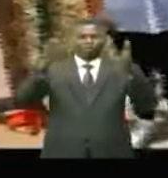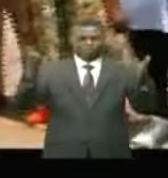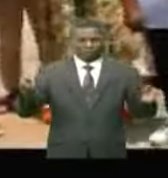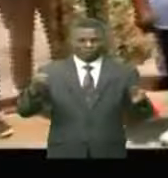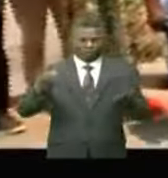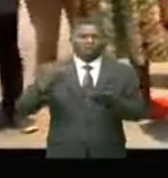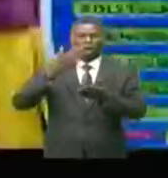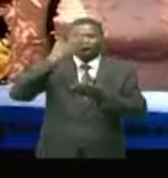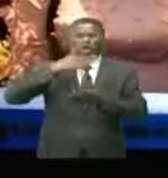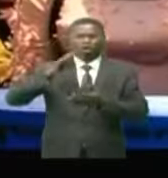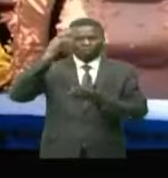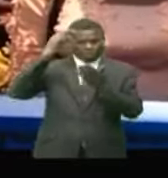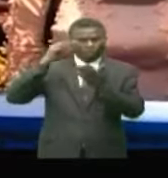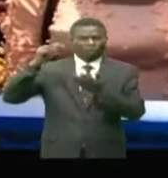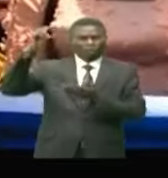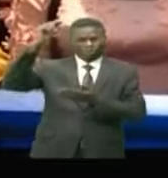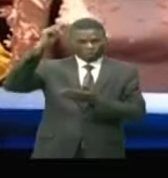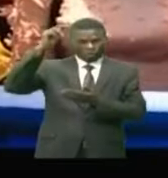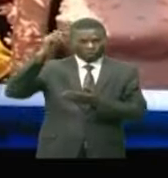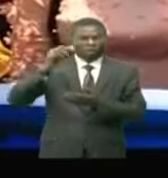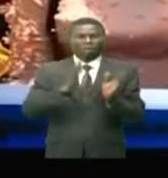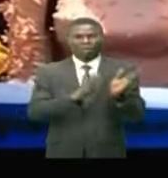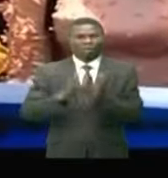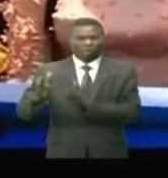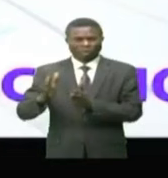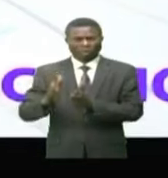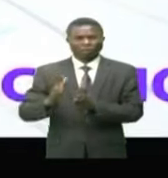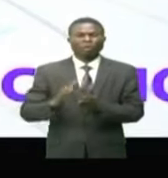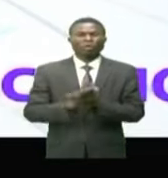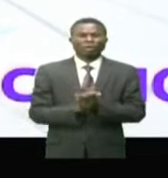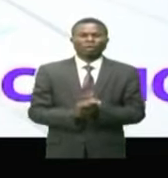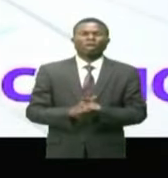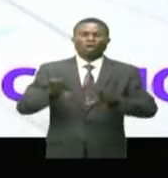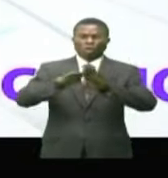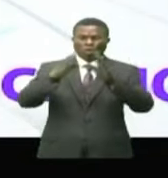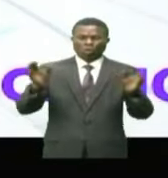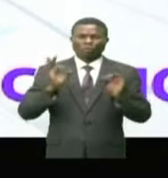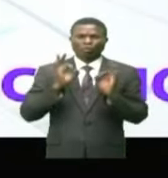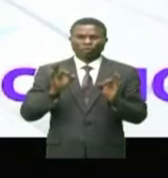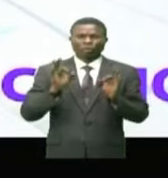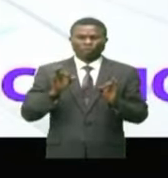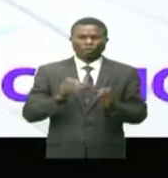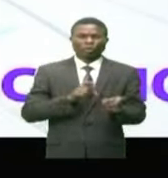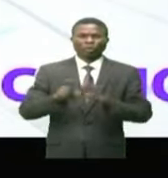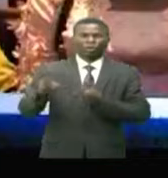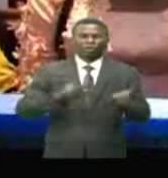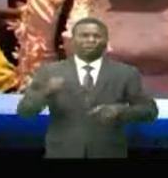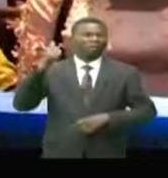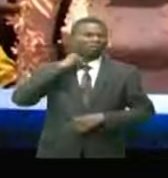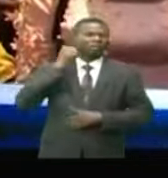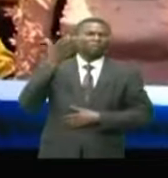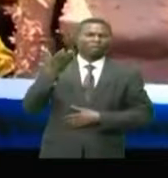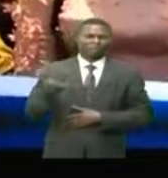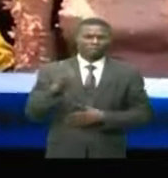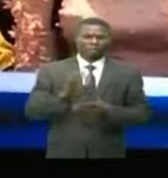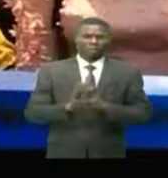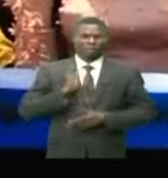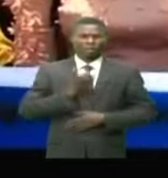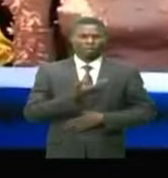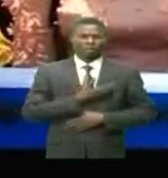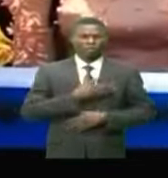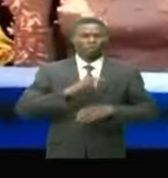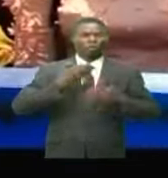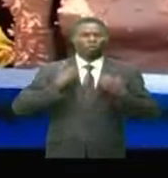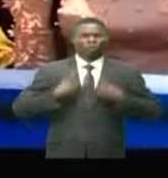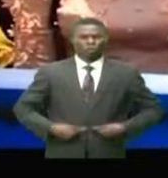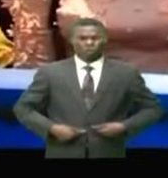cliniques universitaires. Question d'entrevoir une éventuelle réouverture de la faculté de médecine. Notre déception